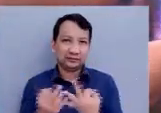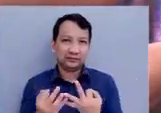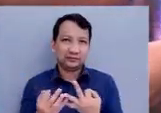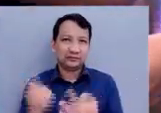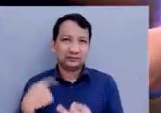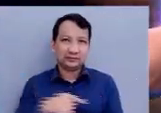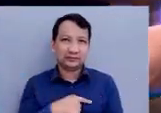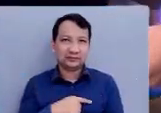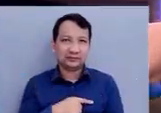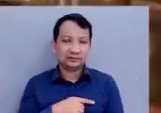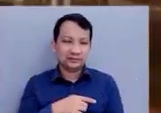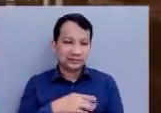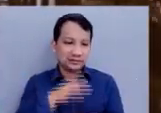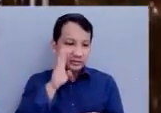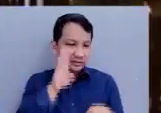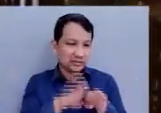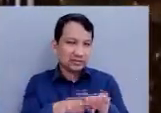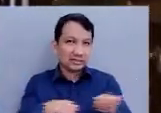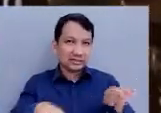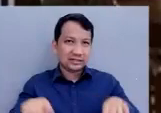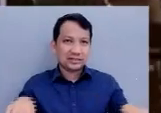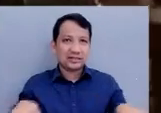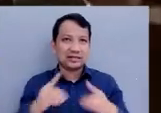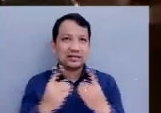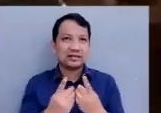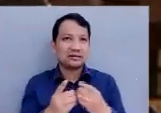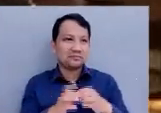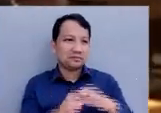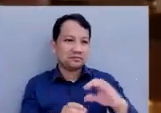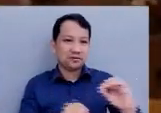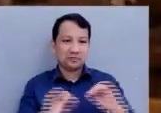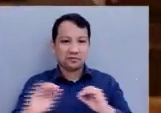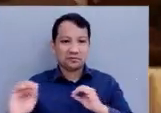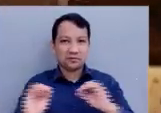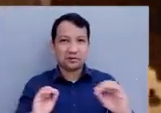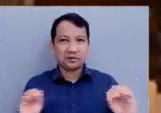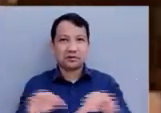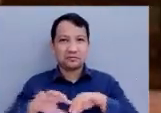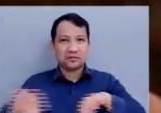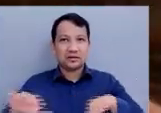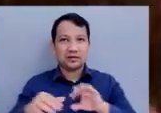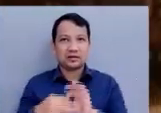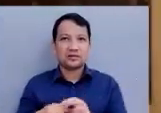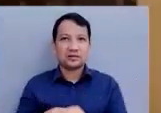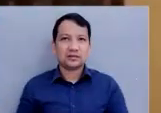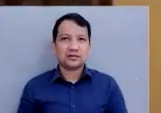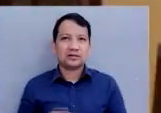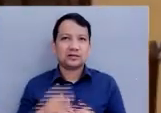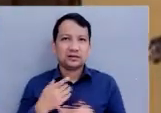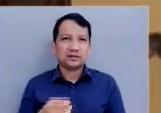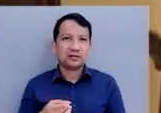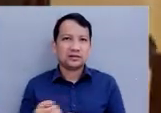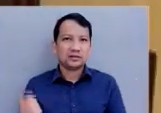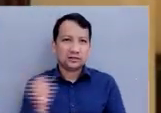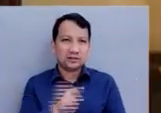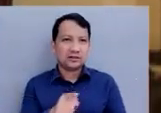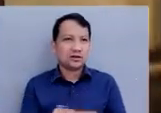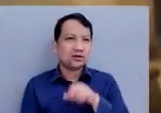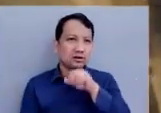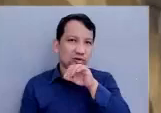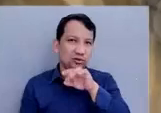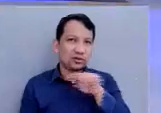kami p magkakapatid bali hati-hati po yung department namin para maintain po lahat Teka lang interesado ako paano nagsimula si lola